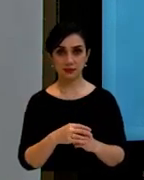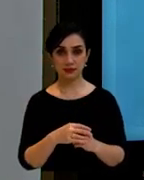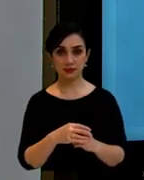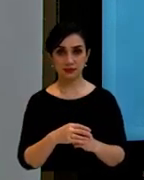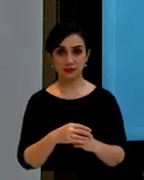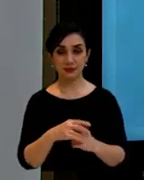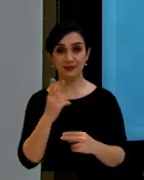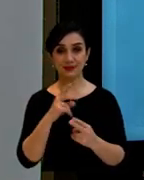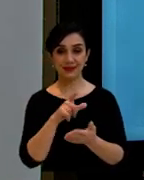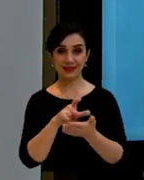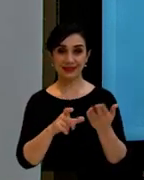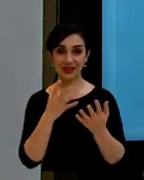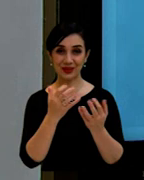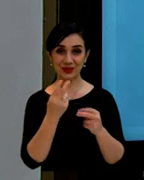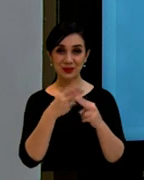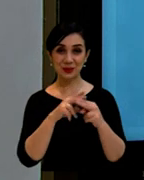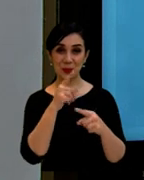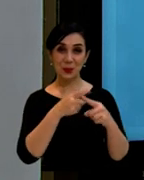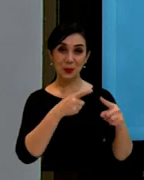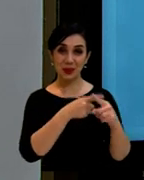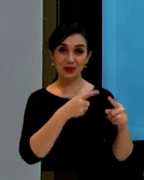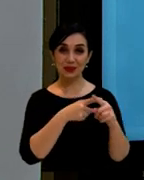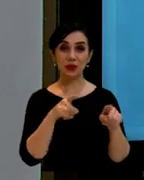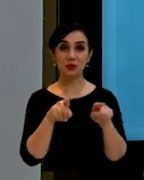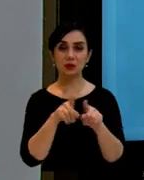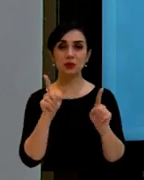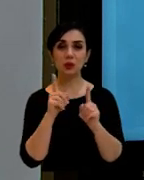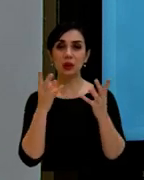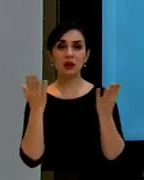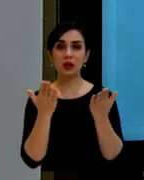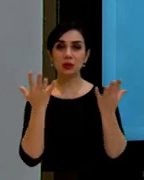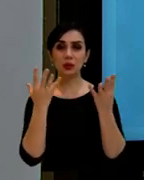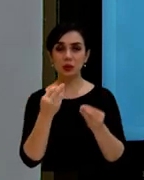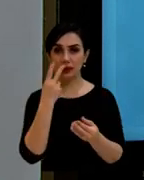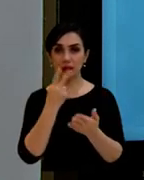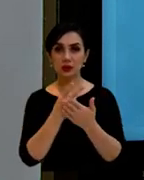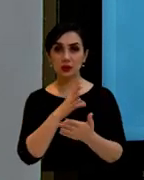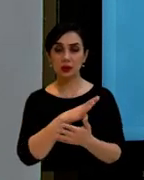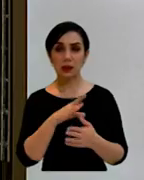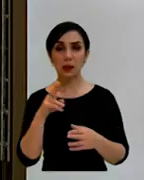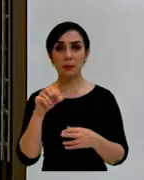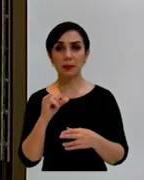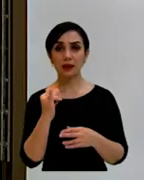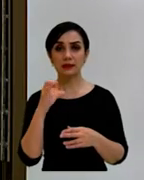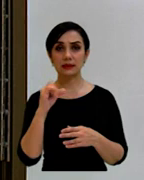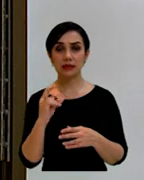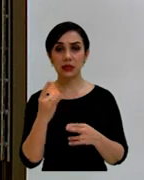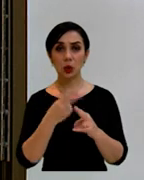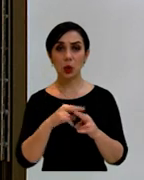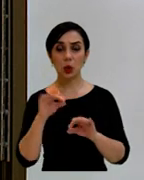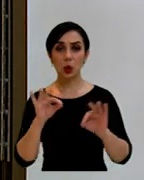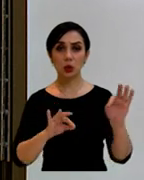Murod Mansur asaridan olingan mana shu parchada qaysi kun nazarda tutildi? Paysa o'lchov